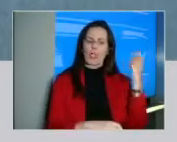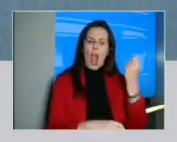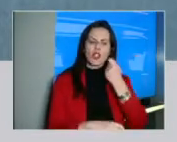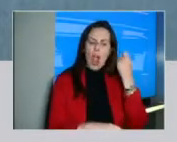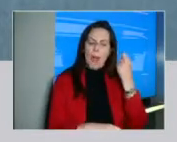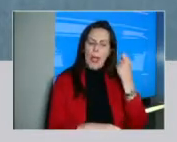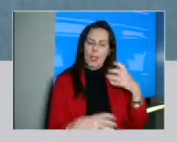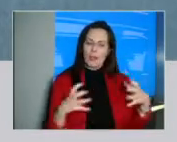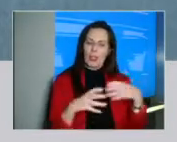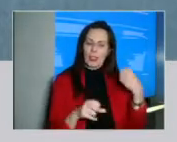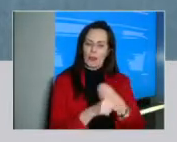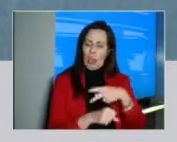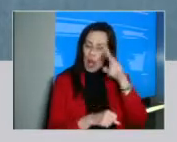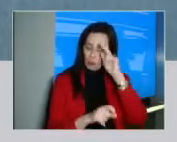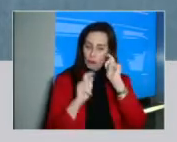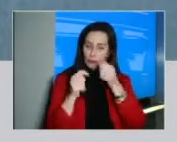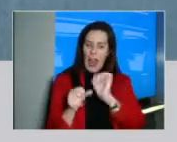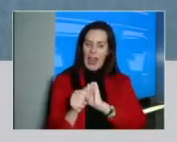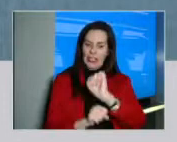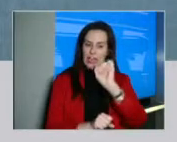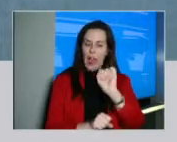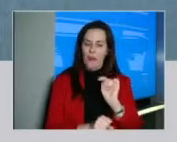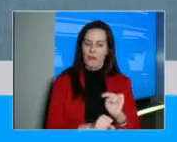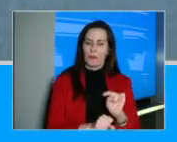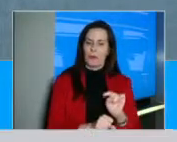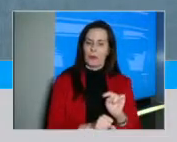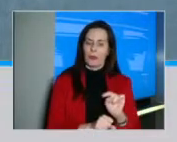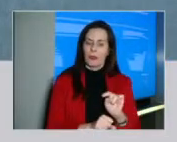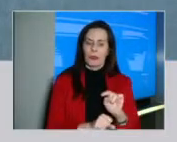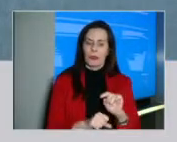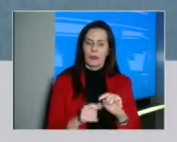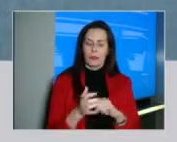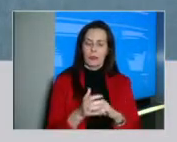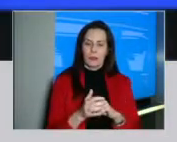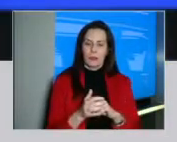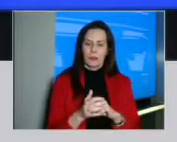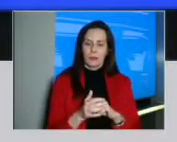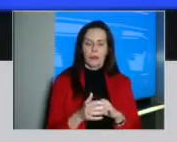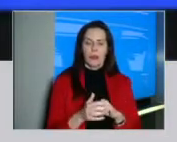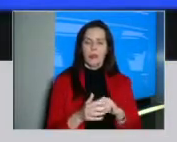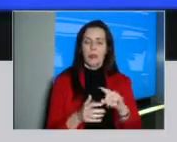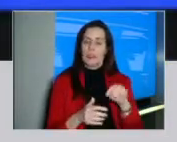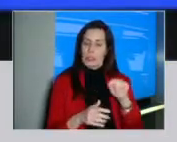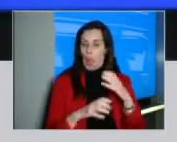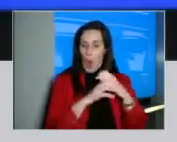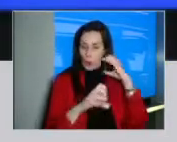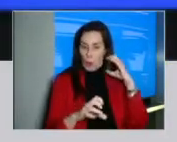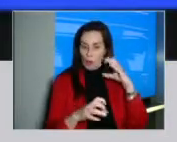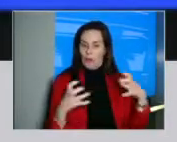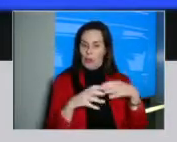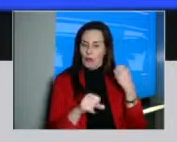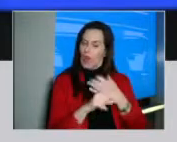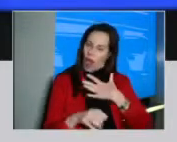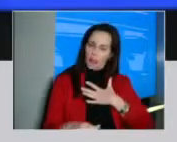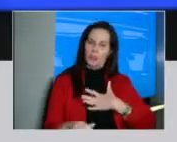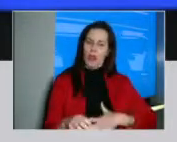העבודה, הליכוד, אם אני לא טועה, הגיש את העתירה הזאת. רק נספר לצופים, מדובר באוטובוס שמפלגת העבודה